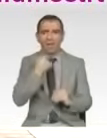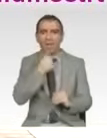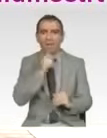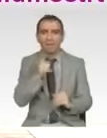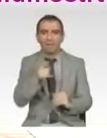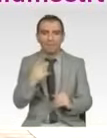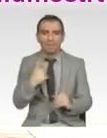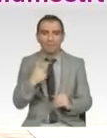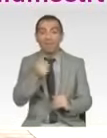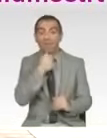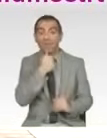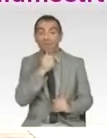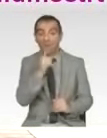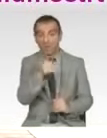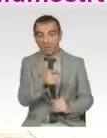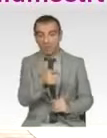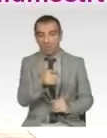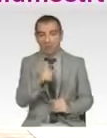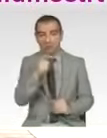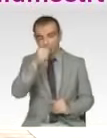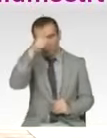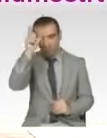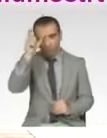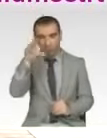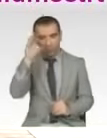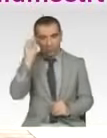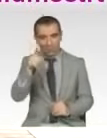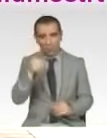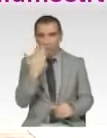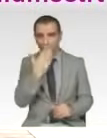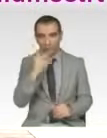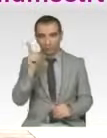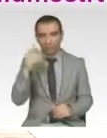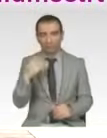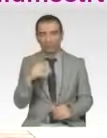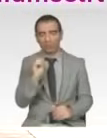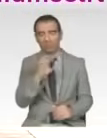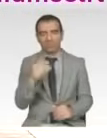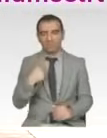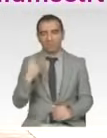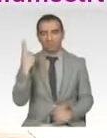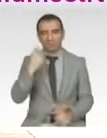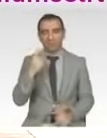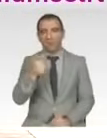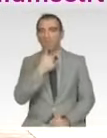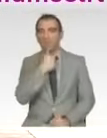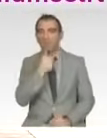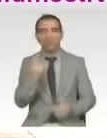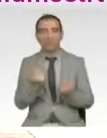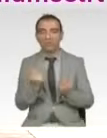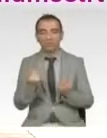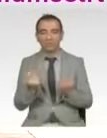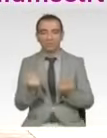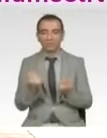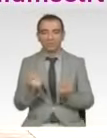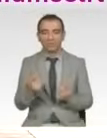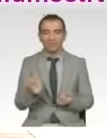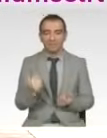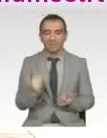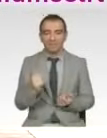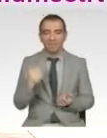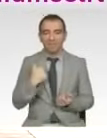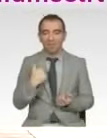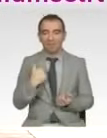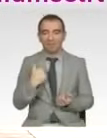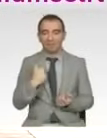Babam. Ha şu baba. Türkçe öğreniyoruz, sınıftayız. Şimdi hoca bize soruyor, herkese soruyor. Baban ne iş yapıyor, baban ne iş yapıyor diye.